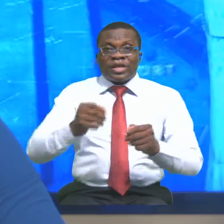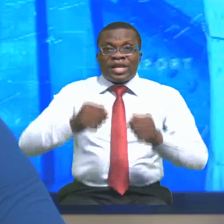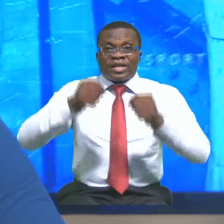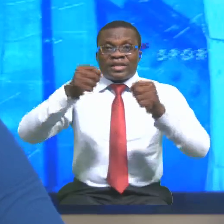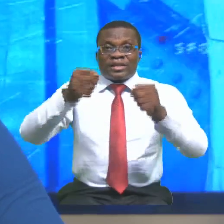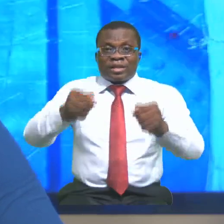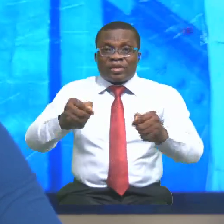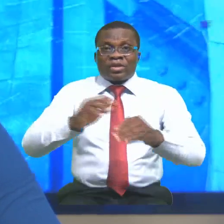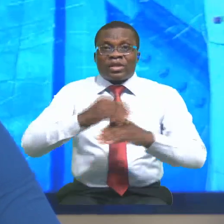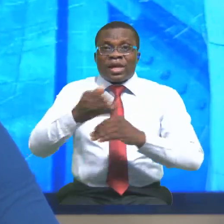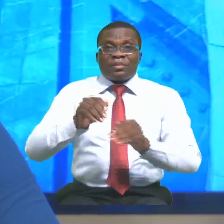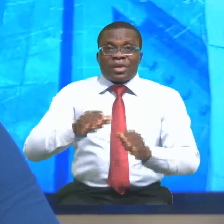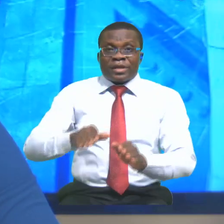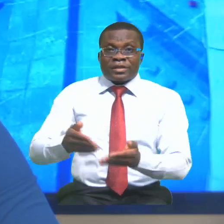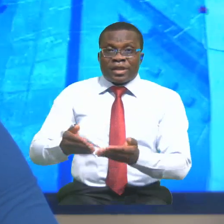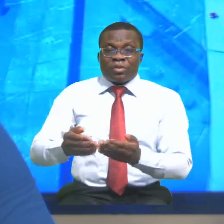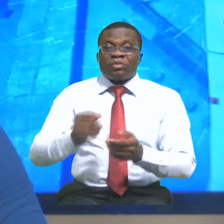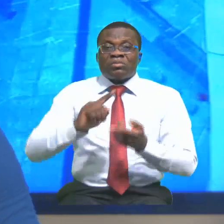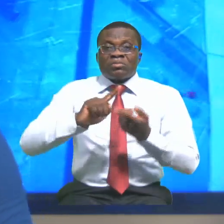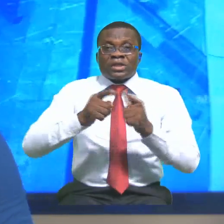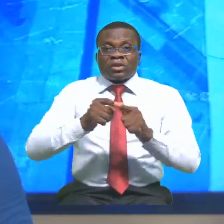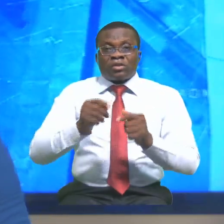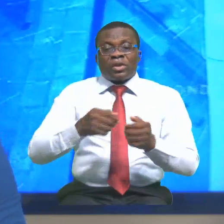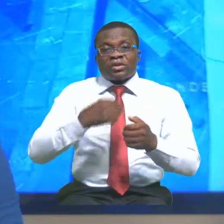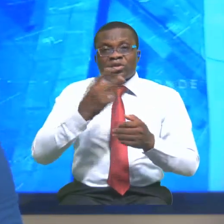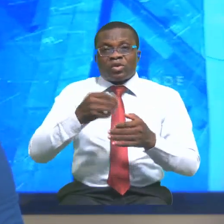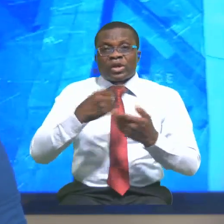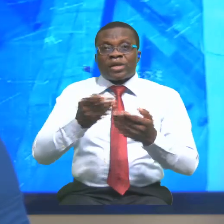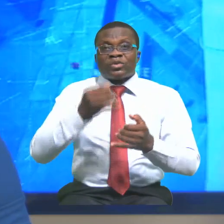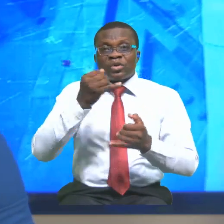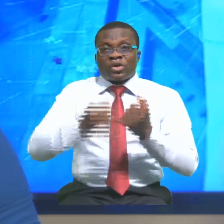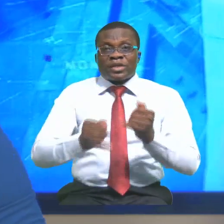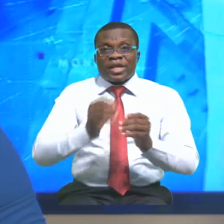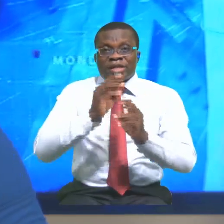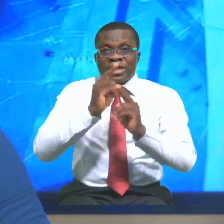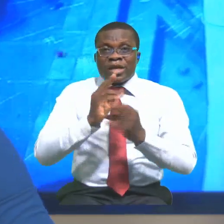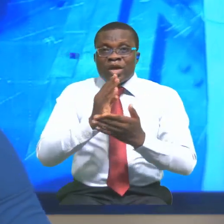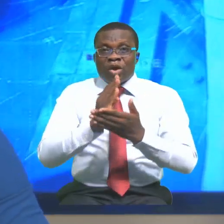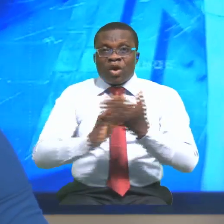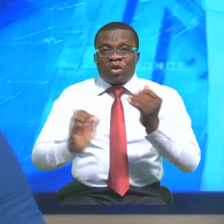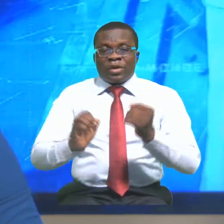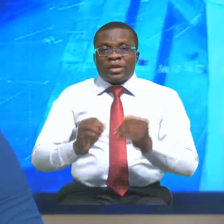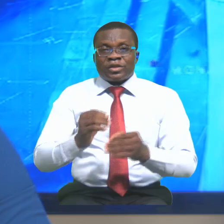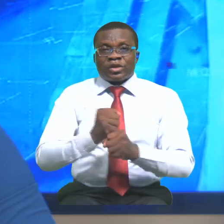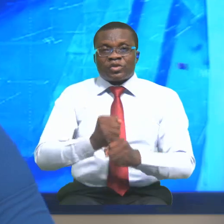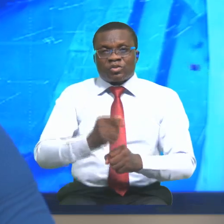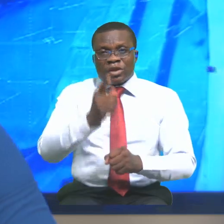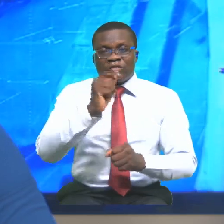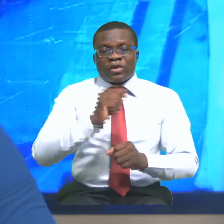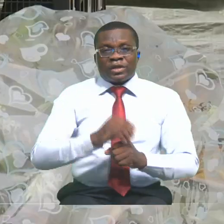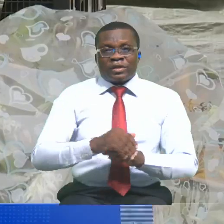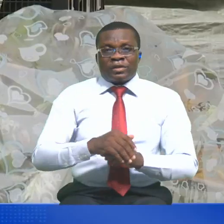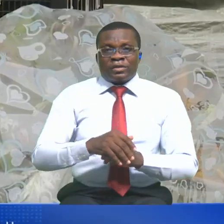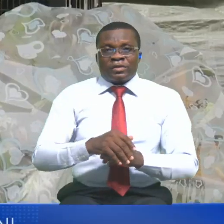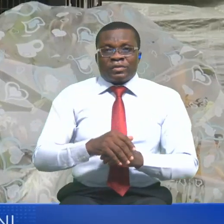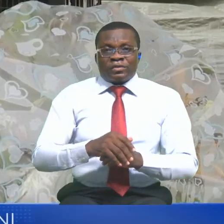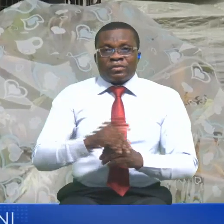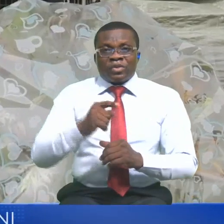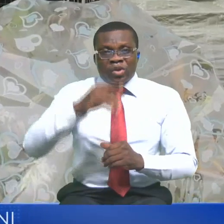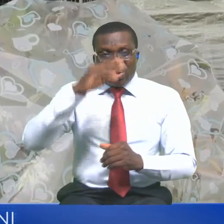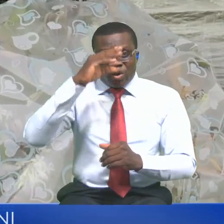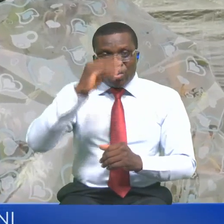titre posthume. Ses collègues lui ont rendu un dernier hommage. Le point de la cérémonie avec Précieuse Akwaronou et Bernol Djobi. Un